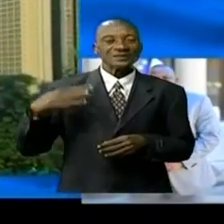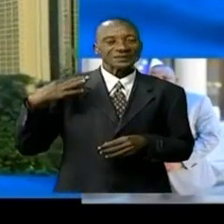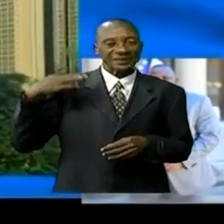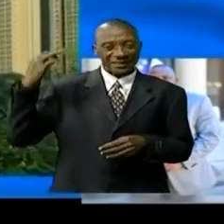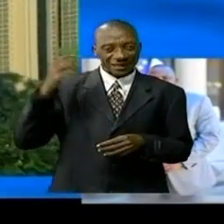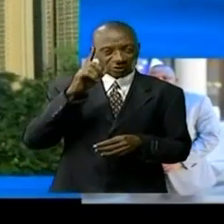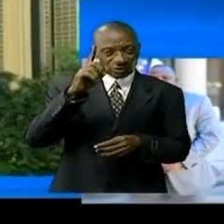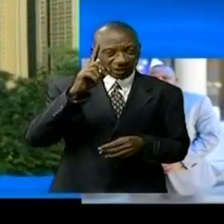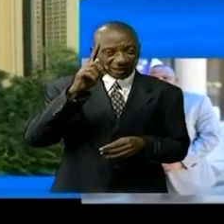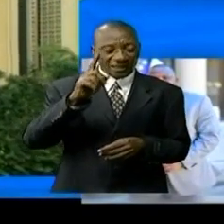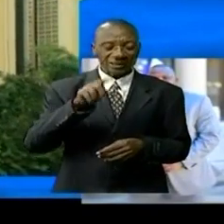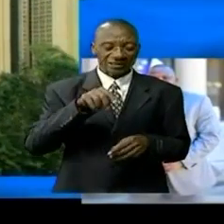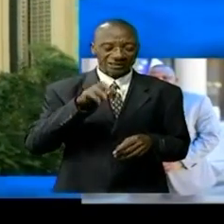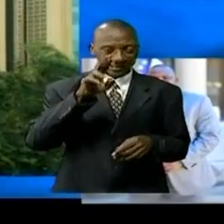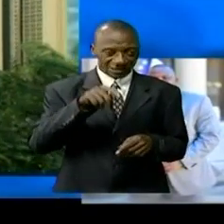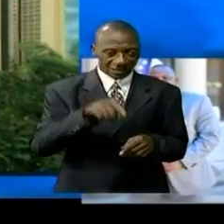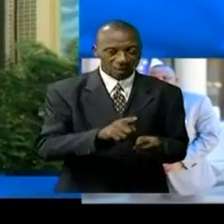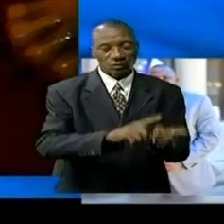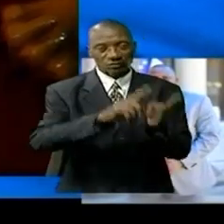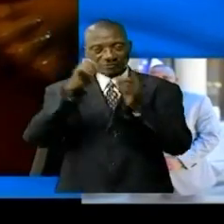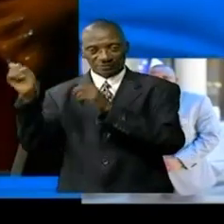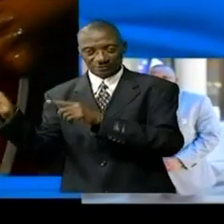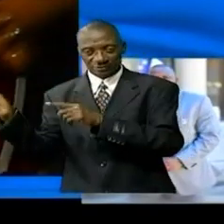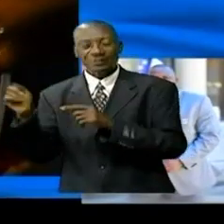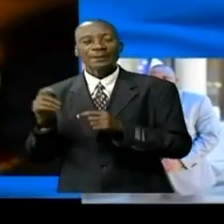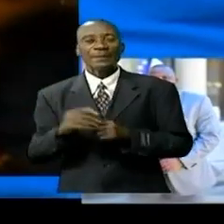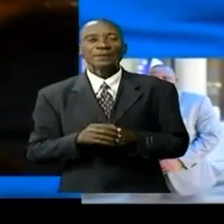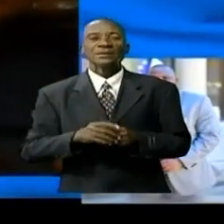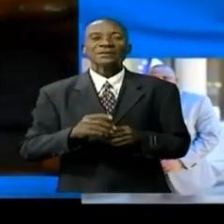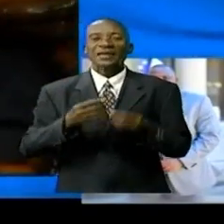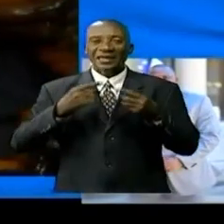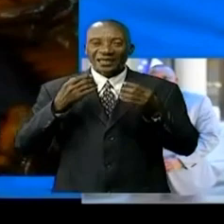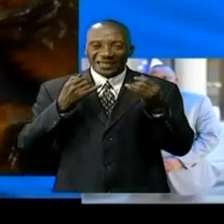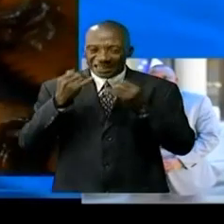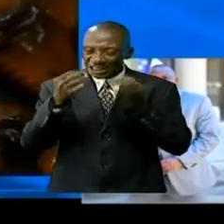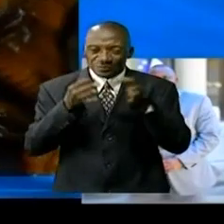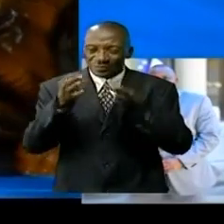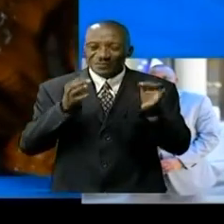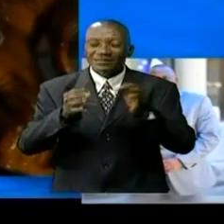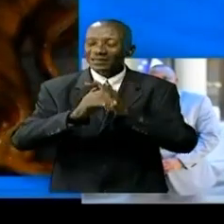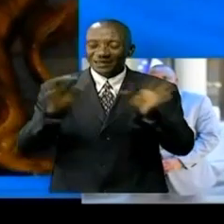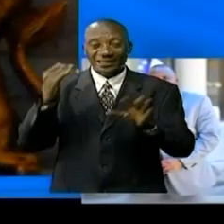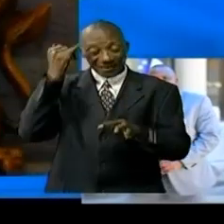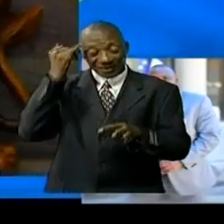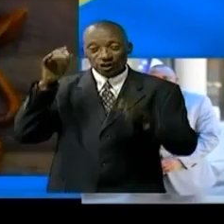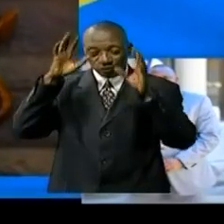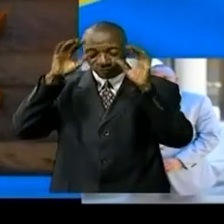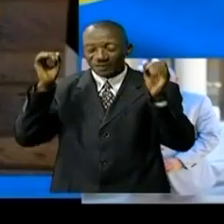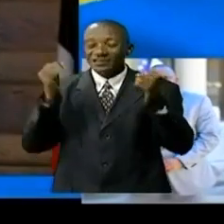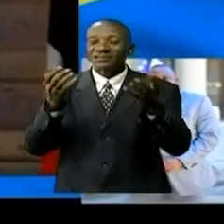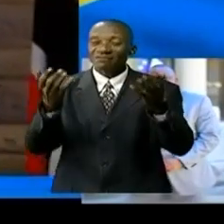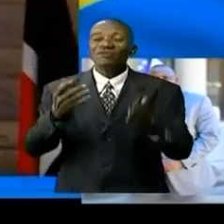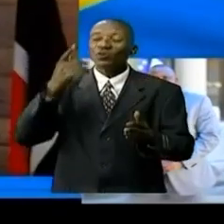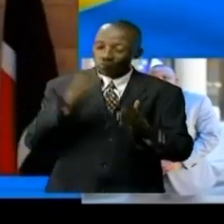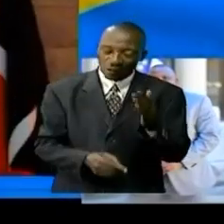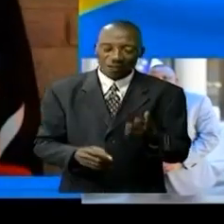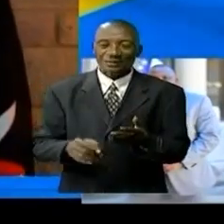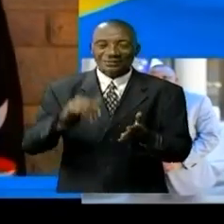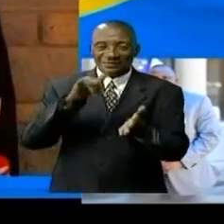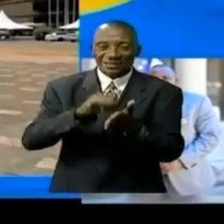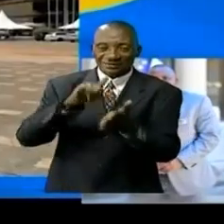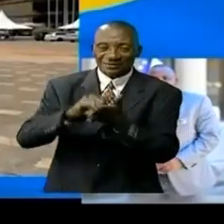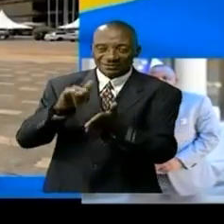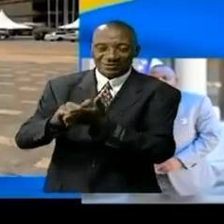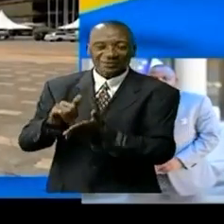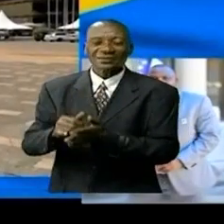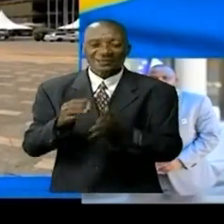Tshibangu, a rappelé aux nouveaux venus le message ultimatum du président de la République et sa nouvelle approche PDDRCS qui prend en